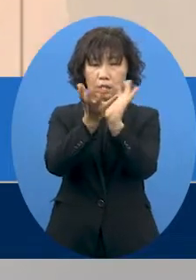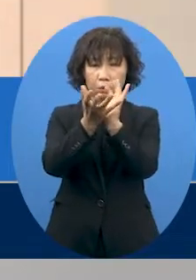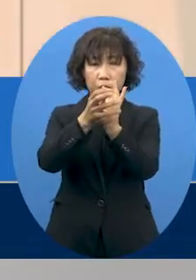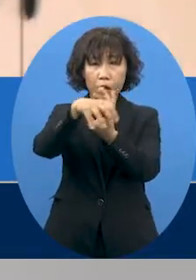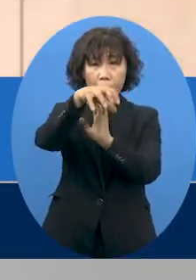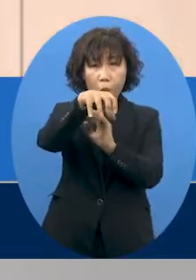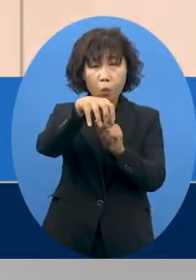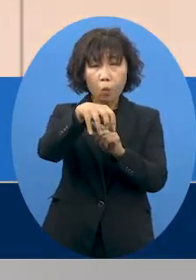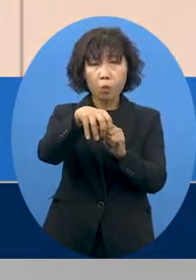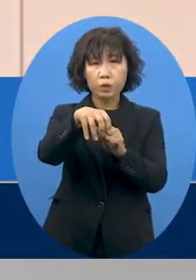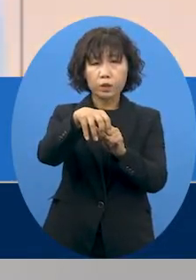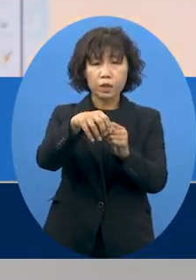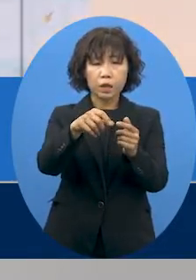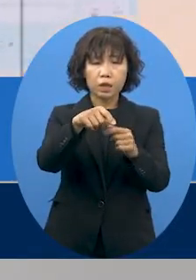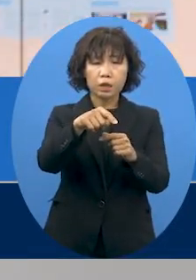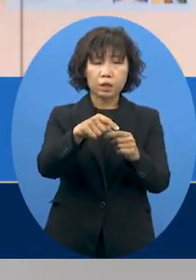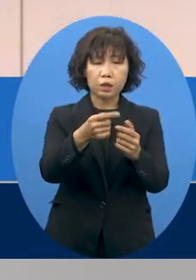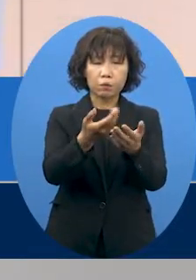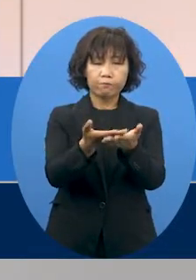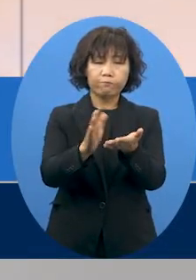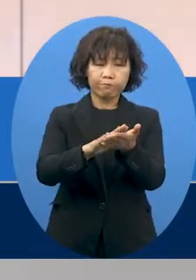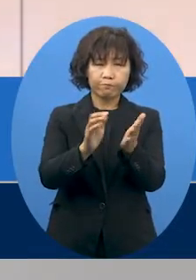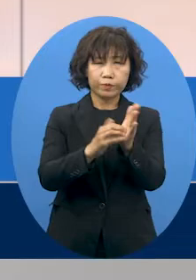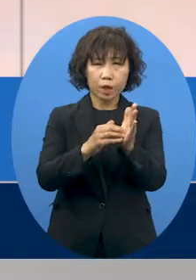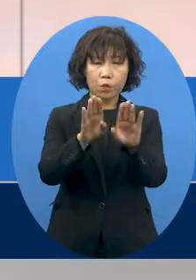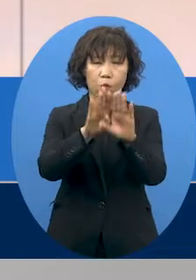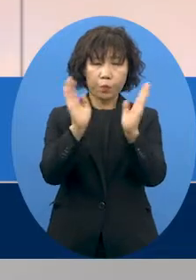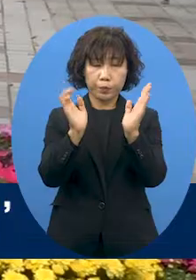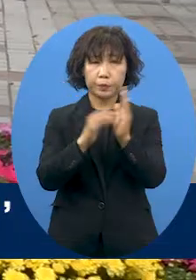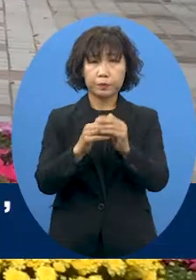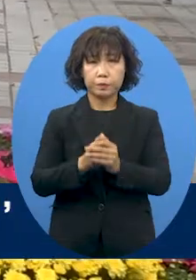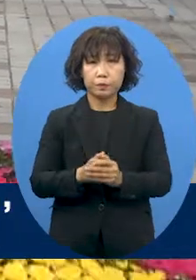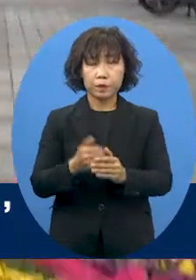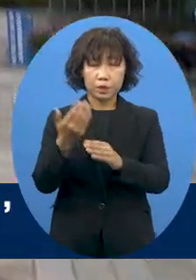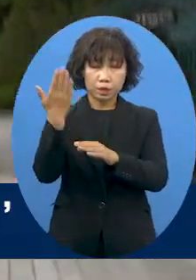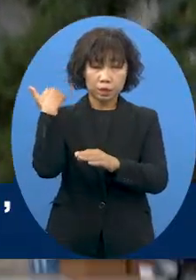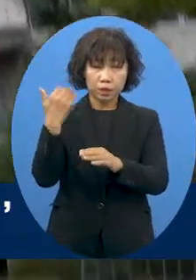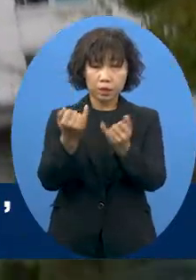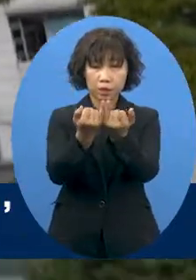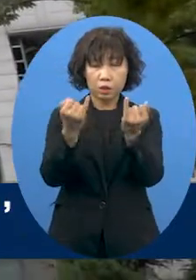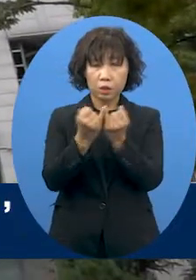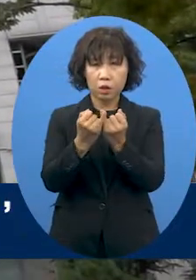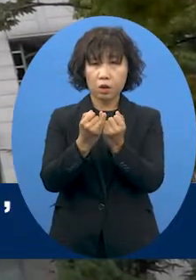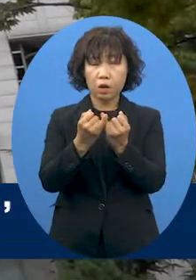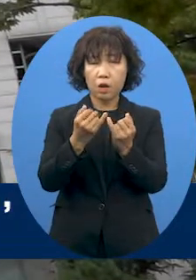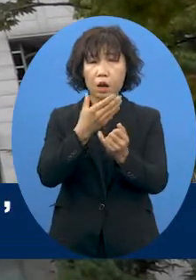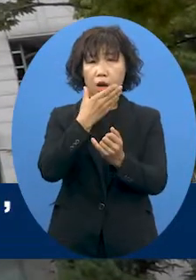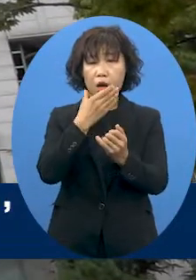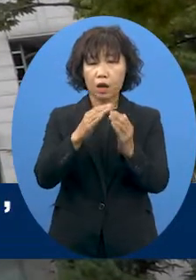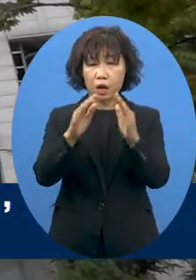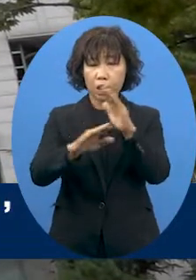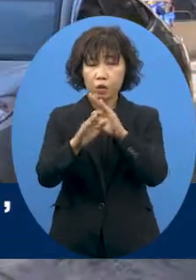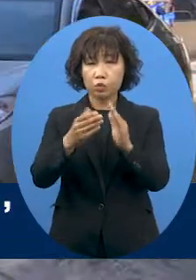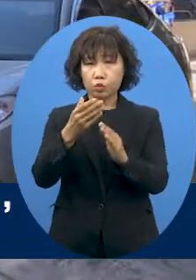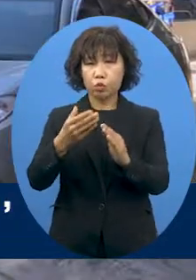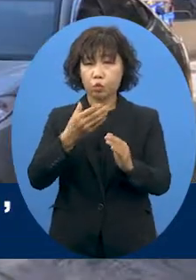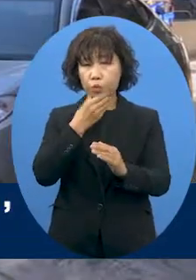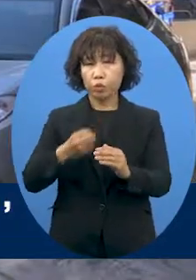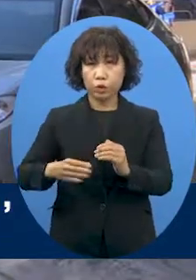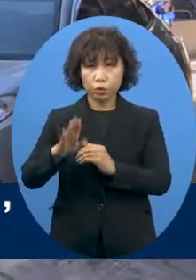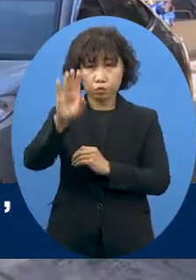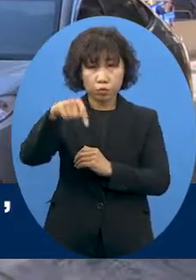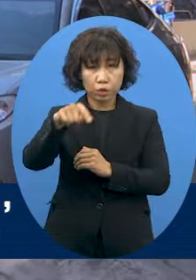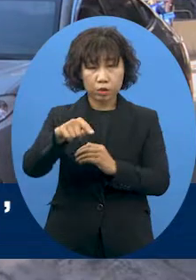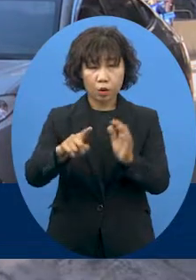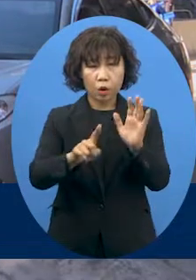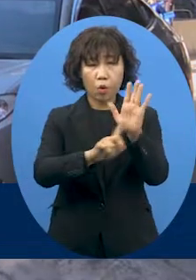다간 리모델링을 마치고 새롭게 문을 열었습니다 그는 지난해 여성가족부 죽은 학교 밖 청소년 전용